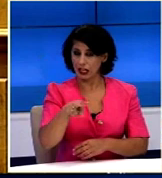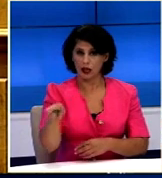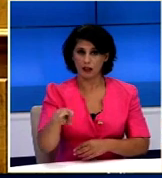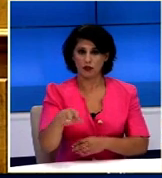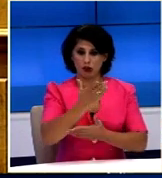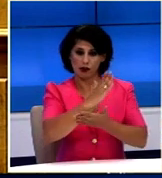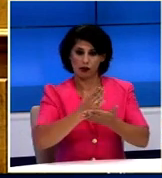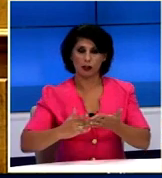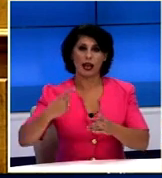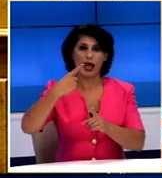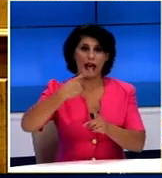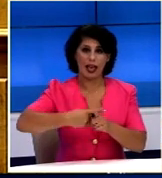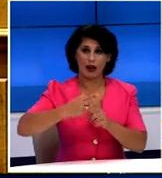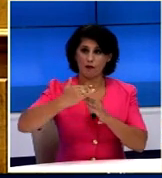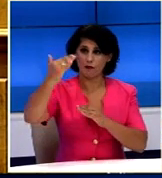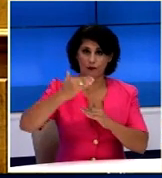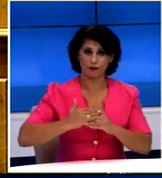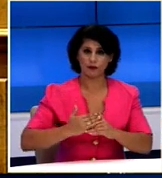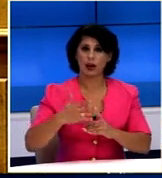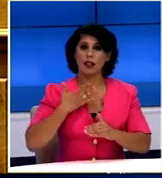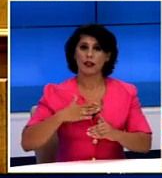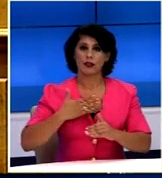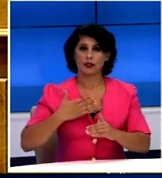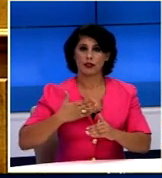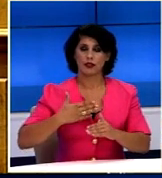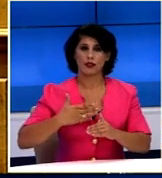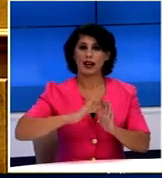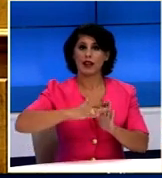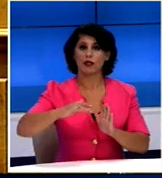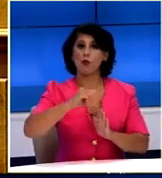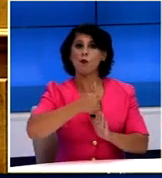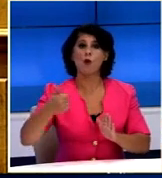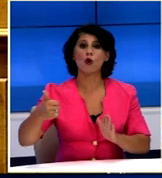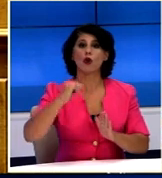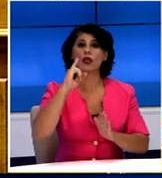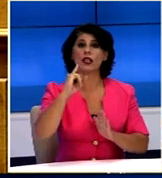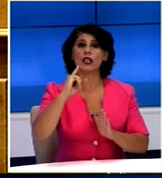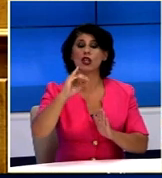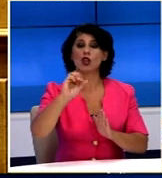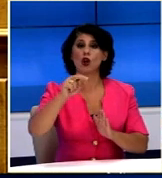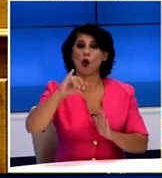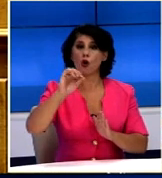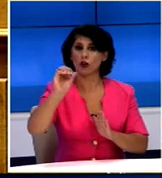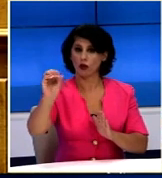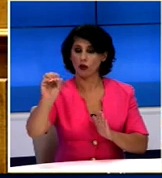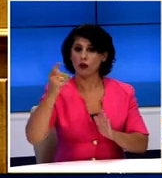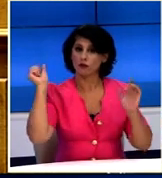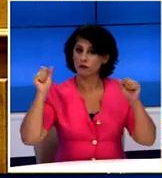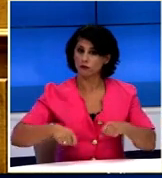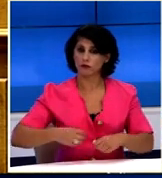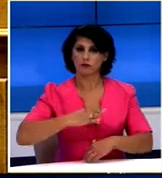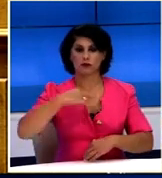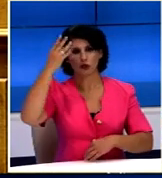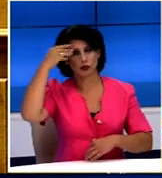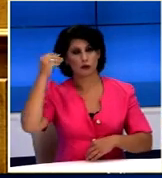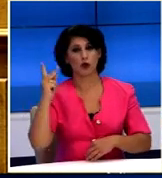μέση. Προαναγγέλνουν την επέκταση των χωρικών μας υδάτων μόνο στο Ιόνιο και μάλιστα με τη συγκατάθεση του κύριου Τσίπρα», για τον